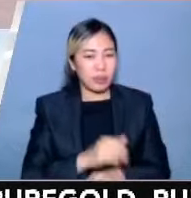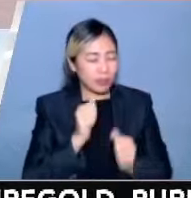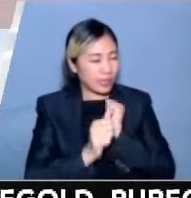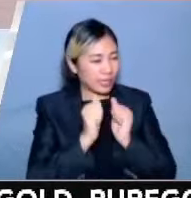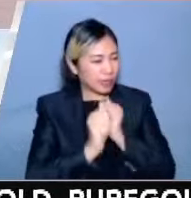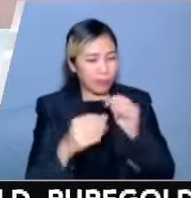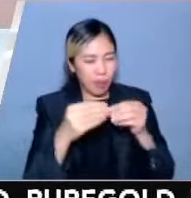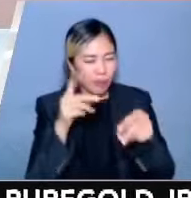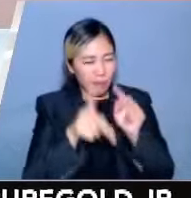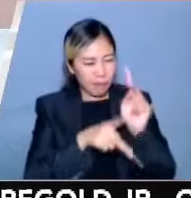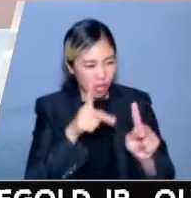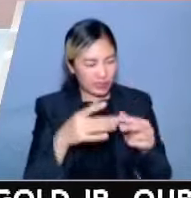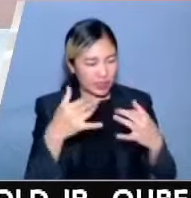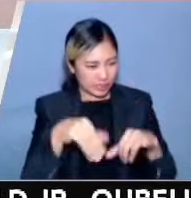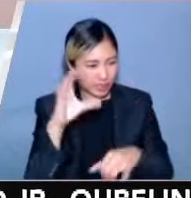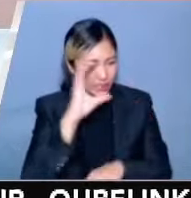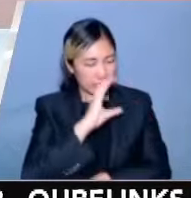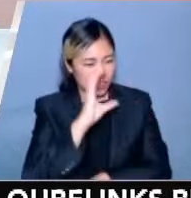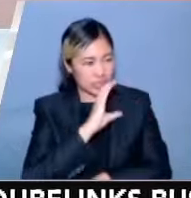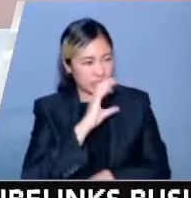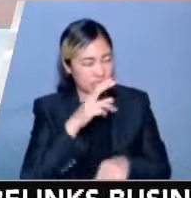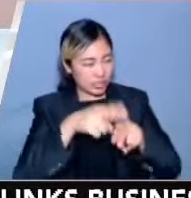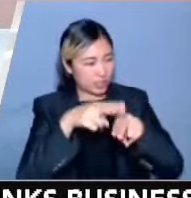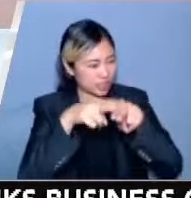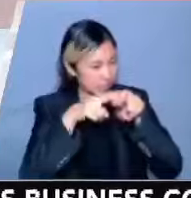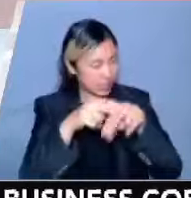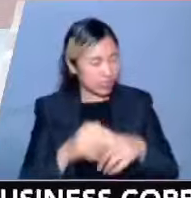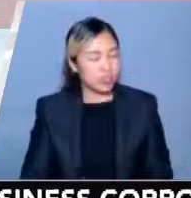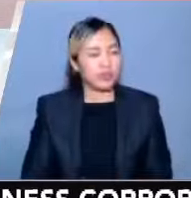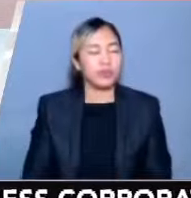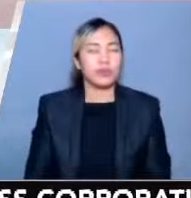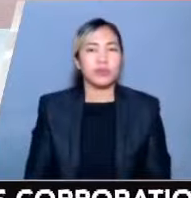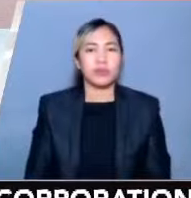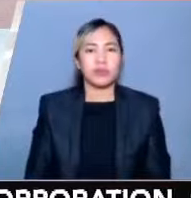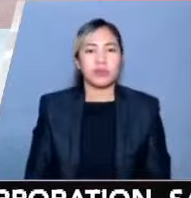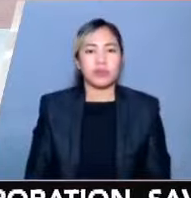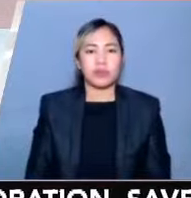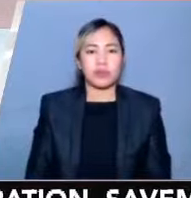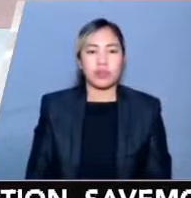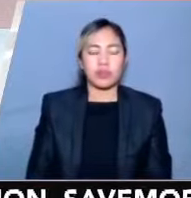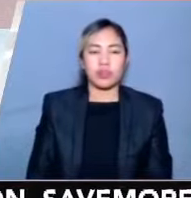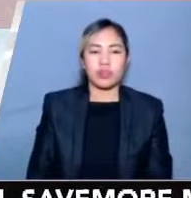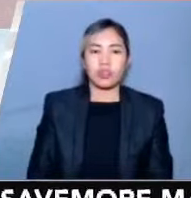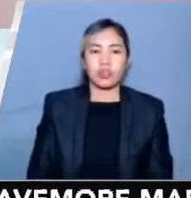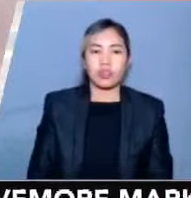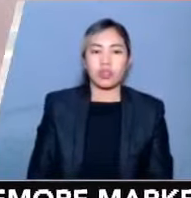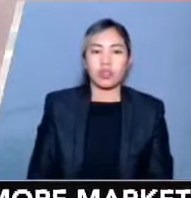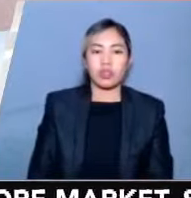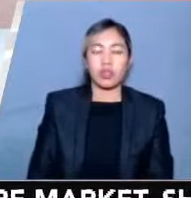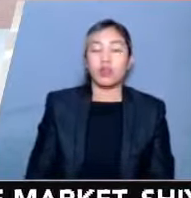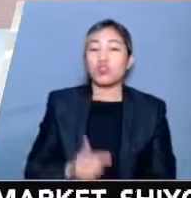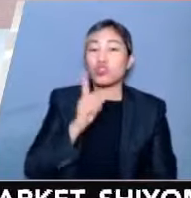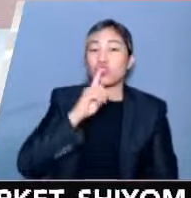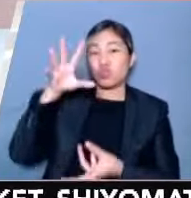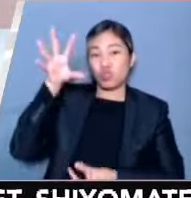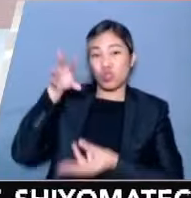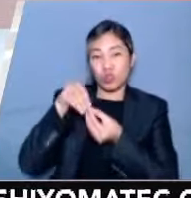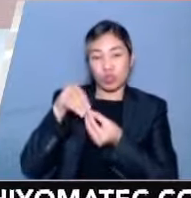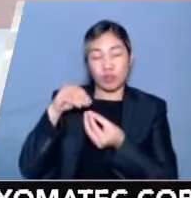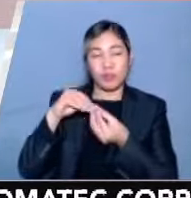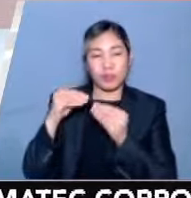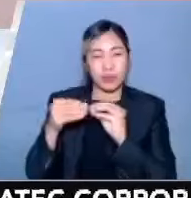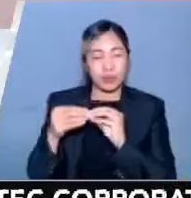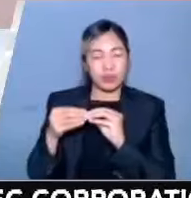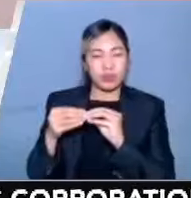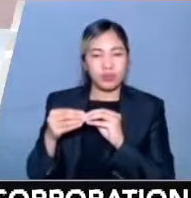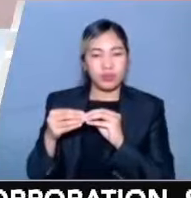ito? Well, ito po kasing running total natin, Rafi, ano ngayon dito sa, meaning yung we get